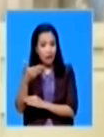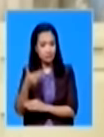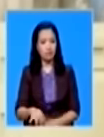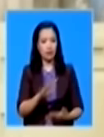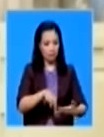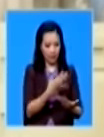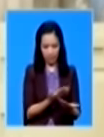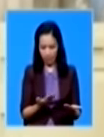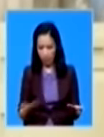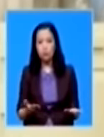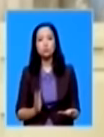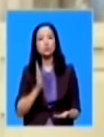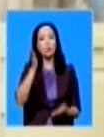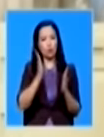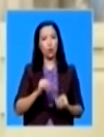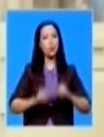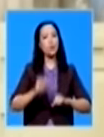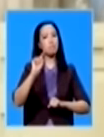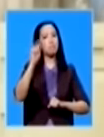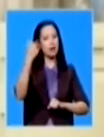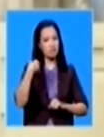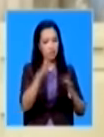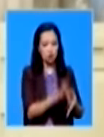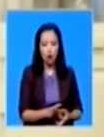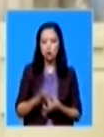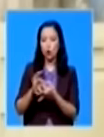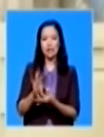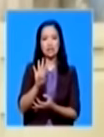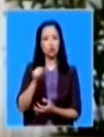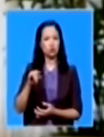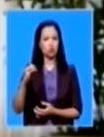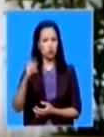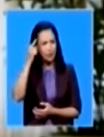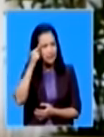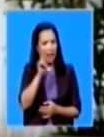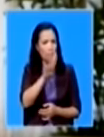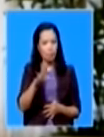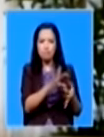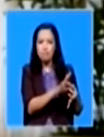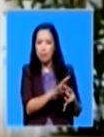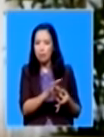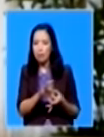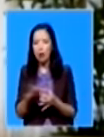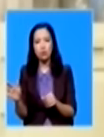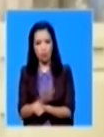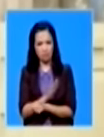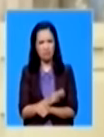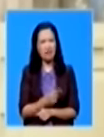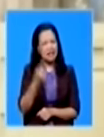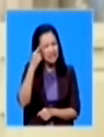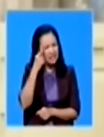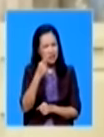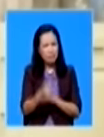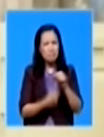ะเกิดคนรุ่นใหม่แล้วมันจะสอดคล้องกับ 4.0 เรานี่ไงต้องคิดให้มันเป็นอย่างนี้ นะถ้าเราคิดสั้นๆง่ายๆปีเดียวมันก็